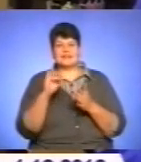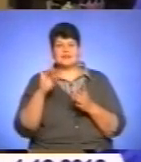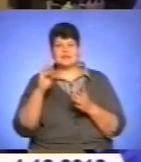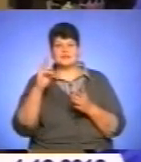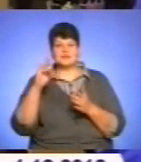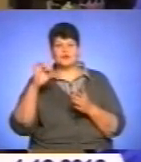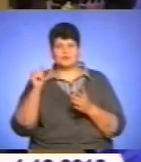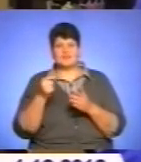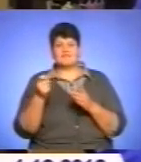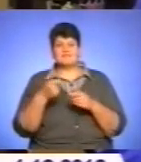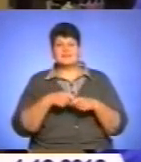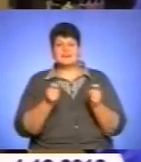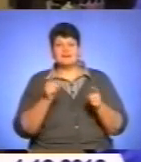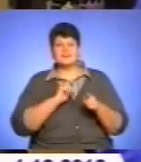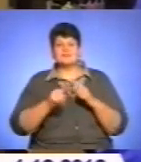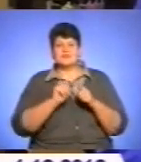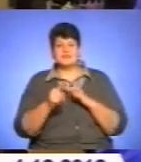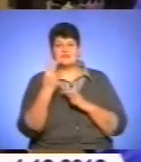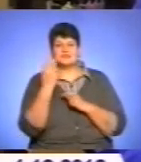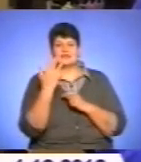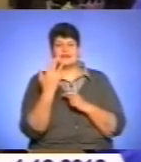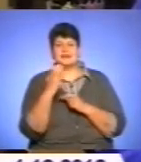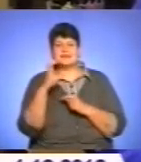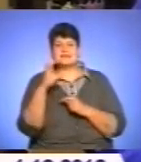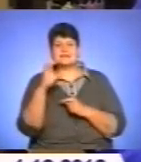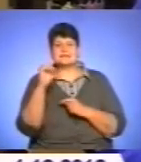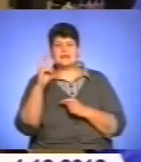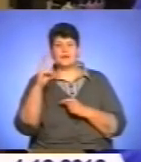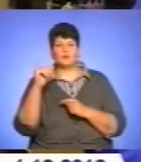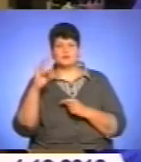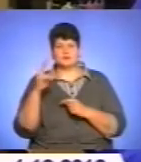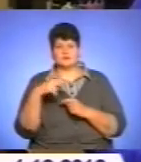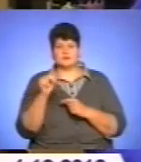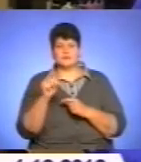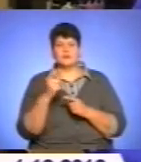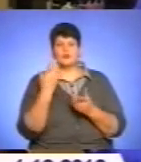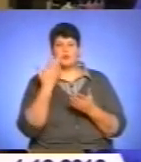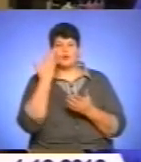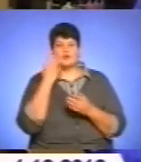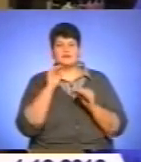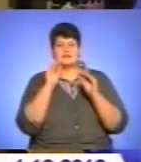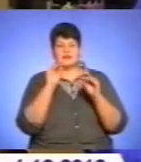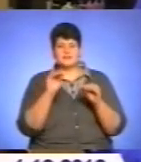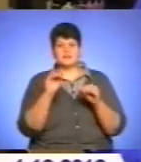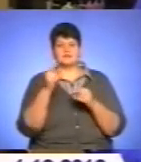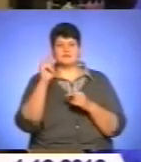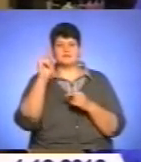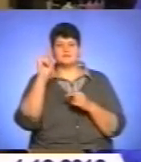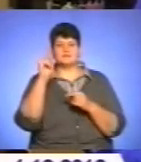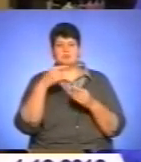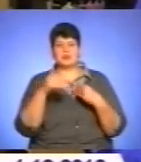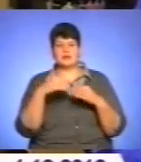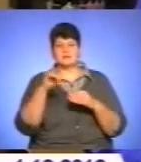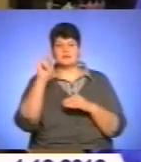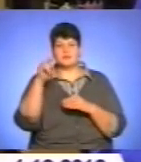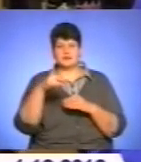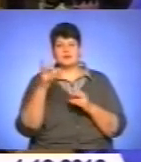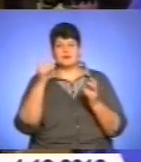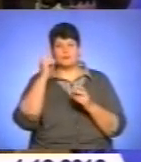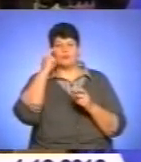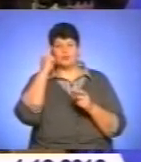за декілька секунд. Тому, ставлячи на своє помешкання пластикові вікна, я би радив задуматися над